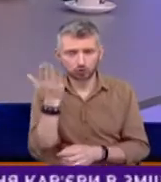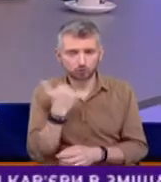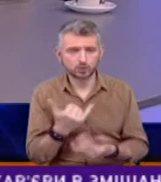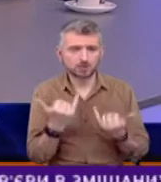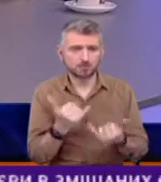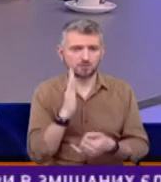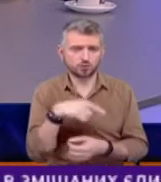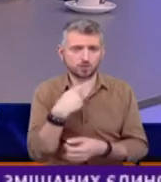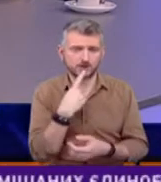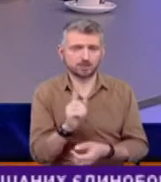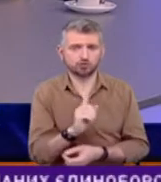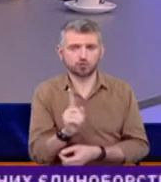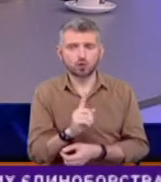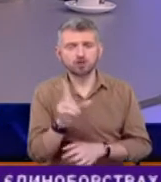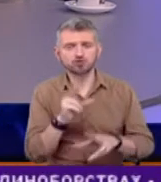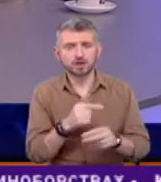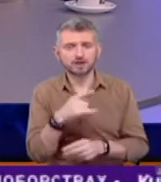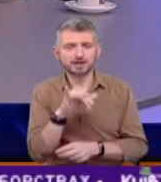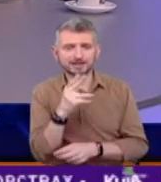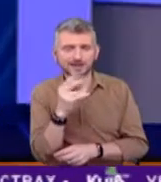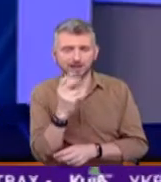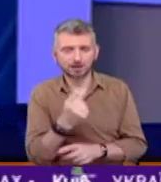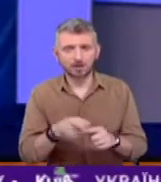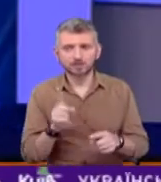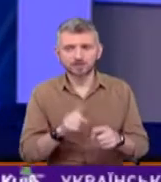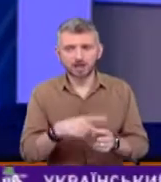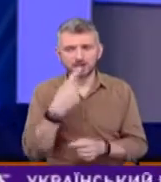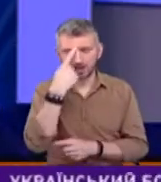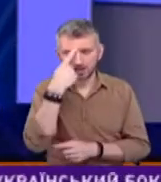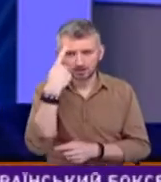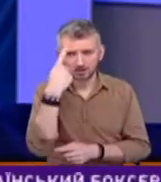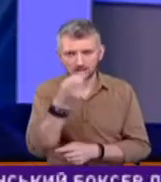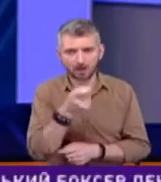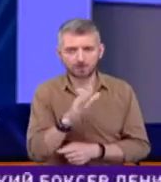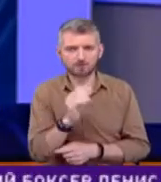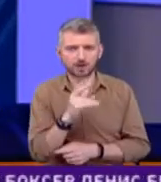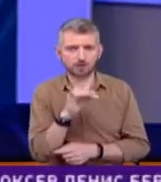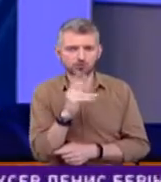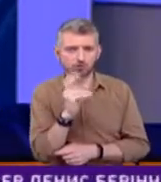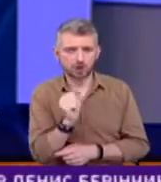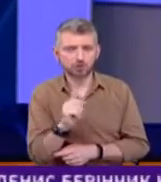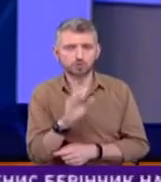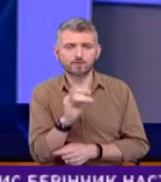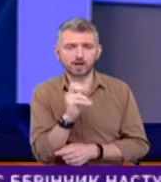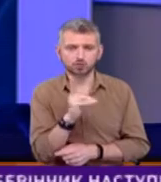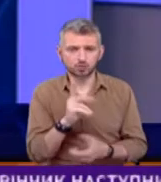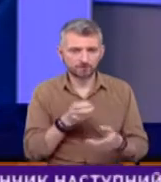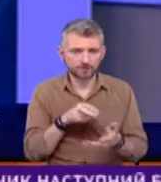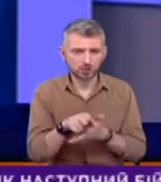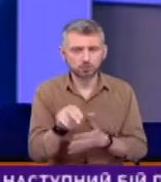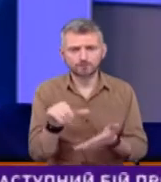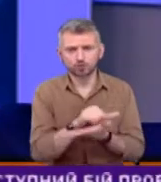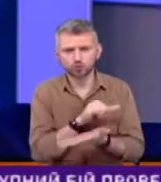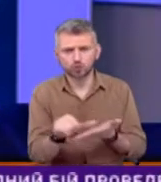тепер буду говорити, що шанс Гриценка – це заява Вакарчука, щоб Вакарчук вийшов в Ютуб